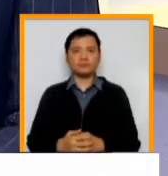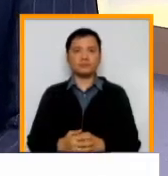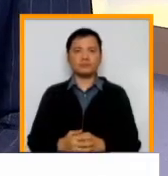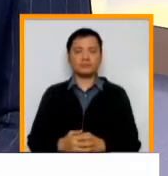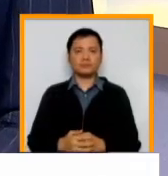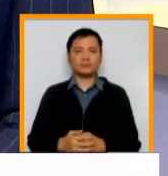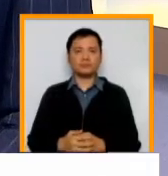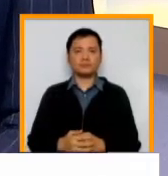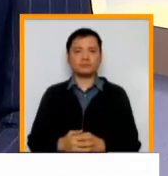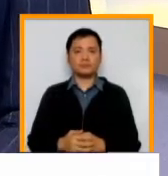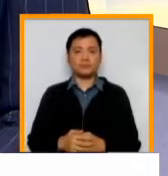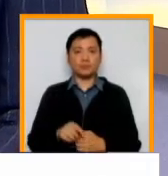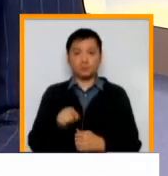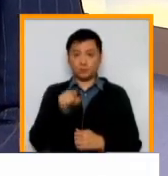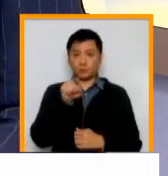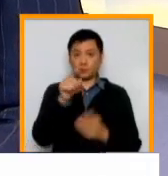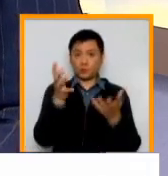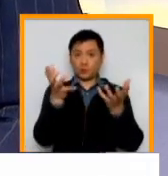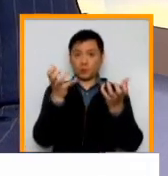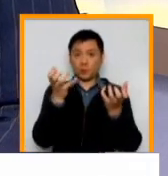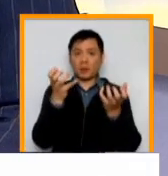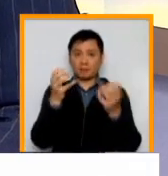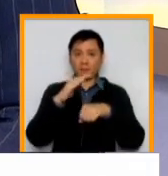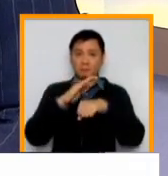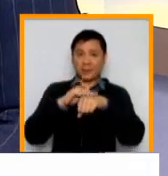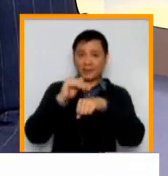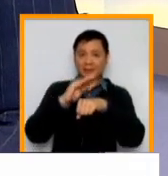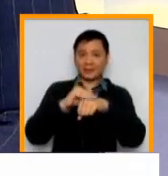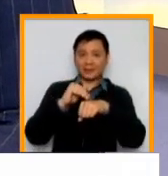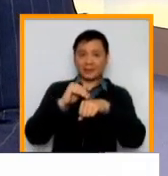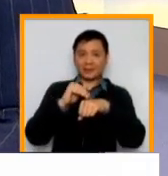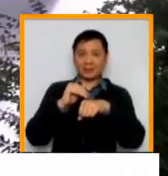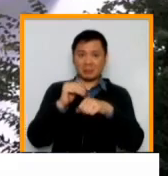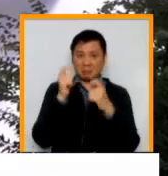Gusto nyo ba maging fur parent sa higanting pusang ito?